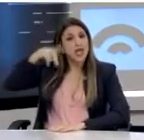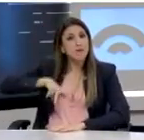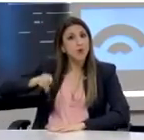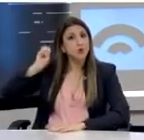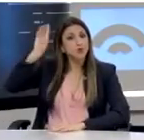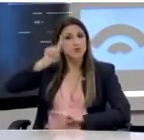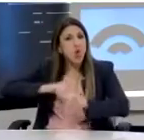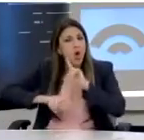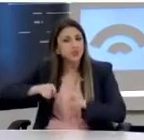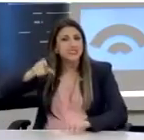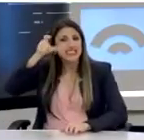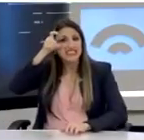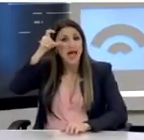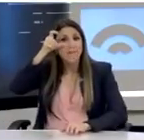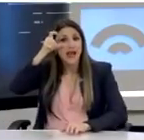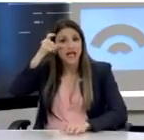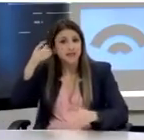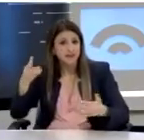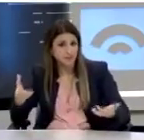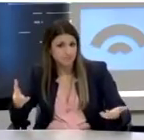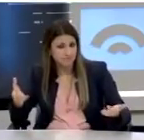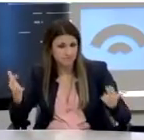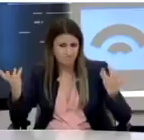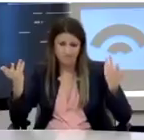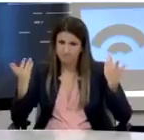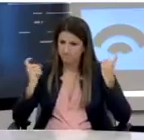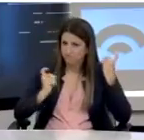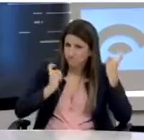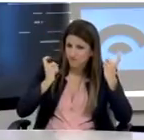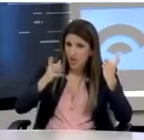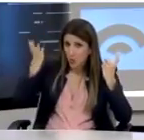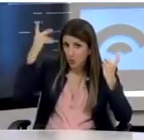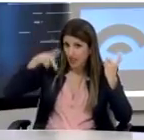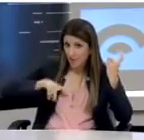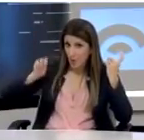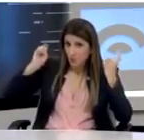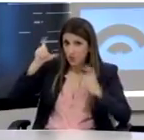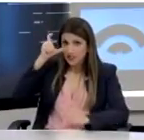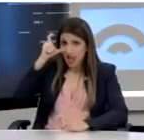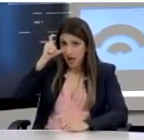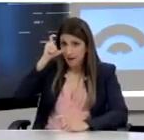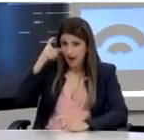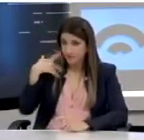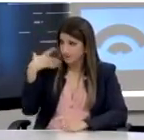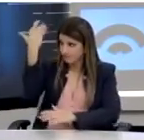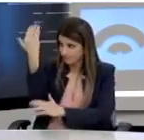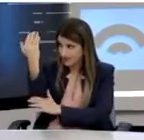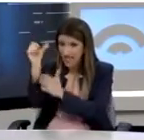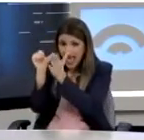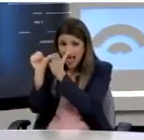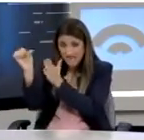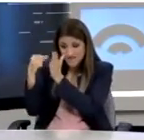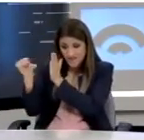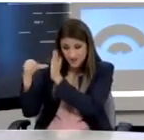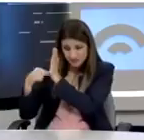Σαμαρά. Αλήθεια, ο κύριος Σαμαράς είχε ζητήσει την αφαίρεση των αναφορών του Συντάγματος